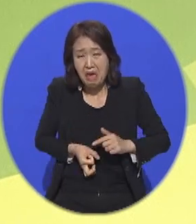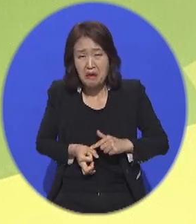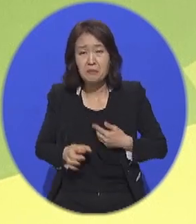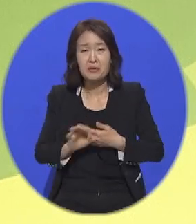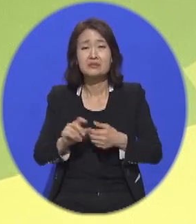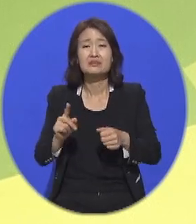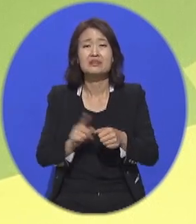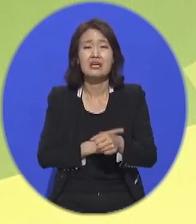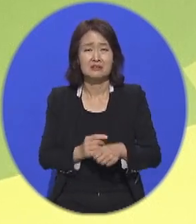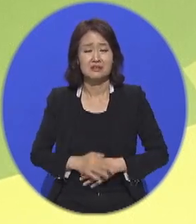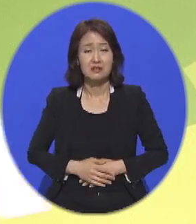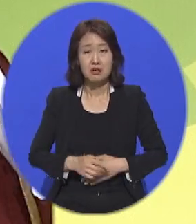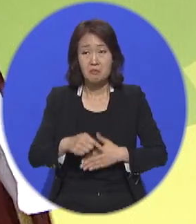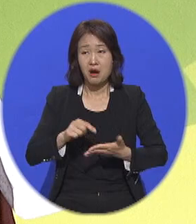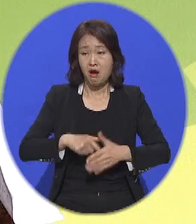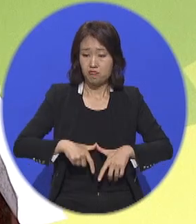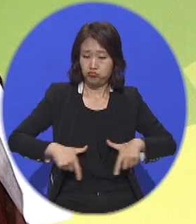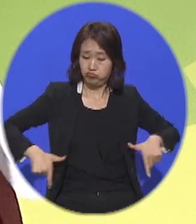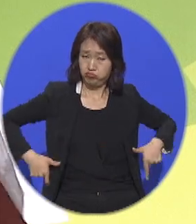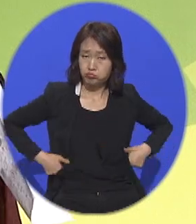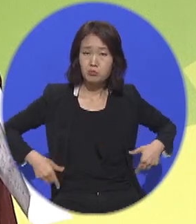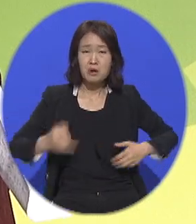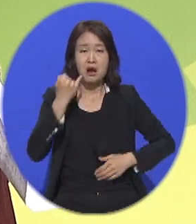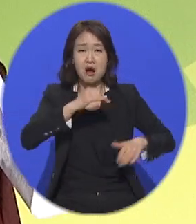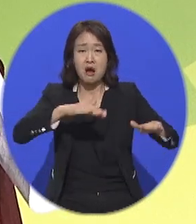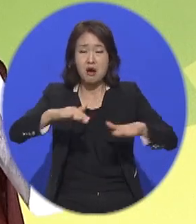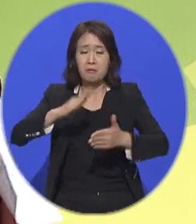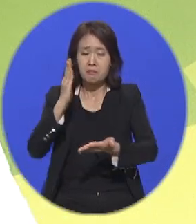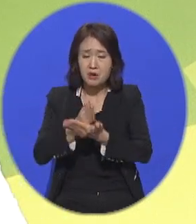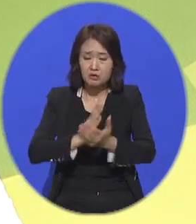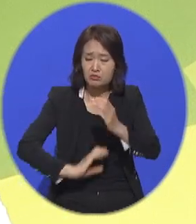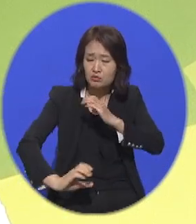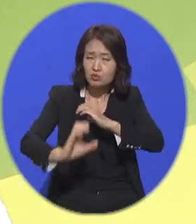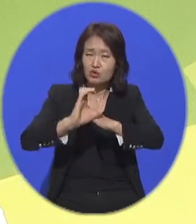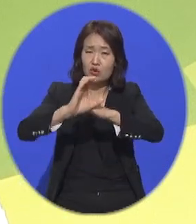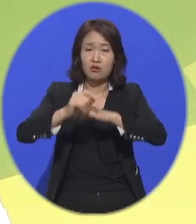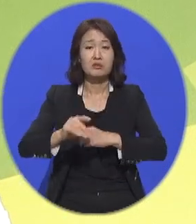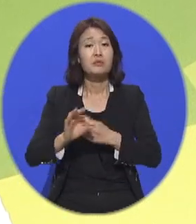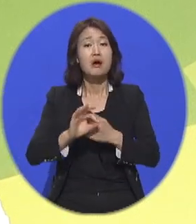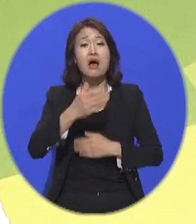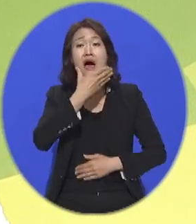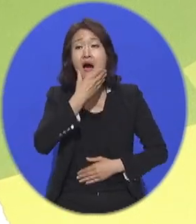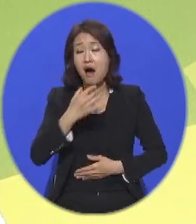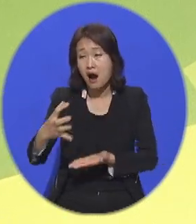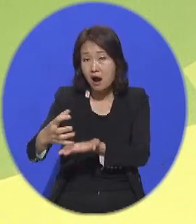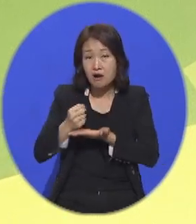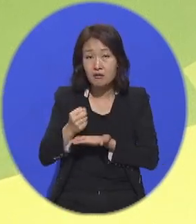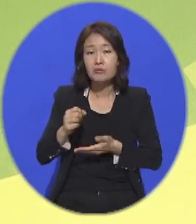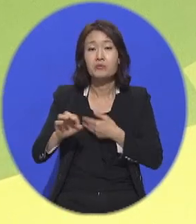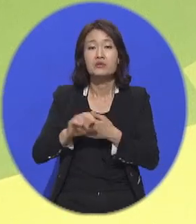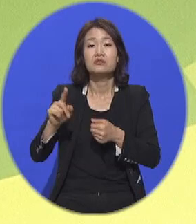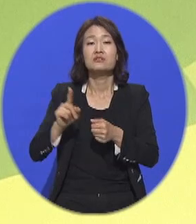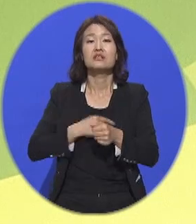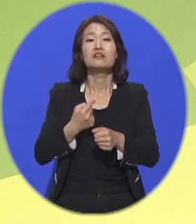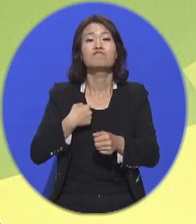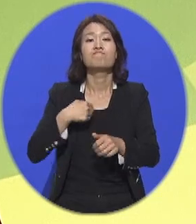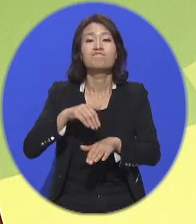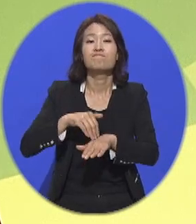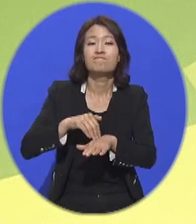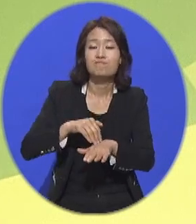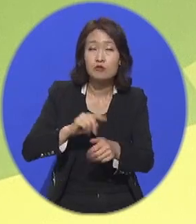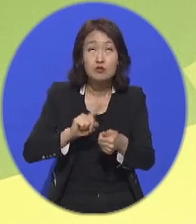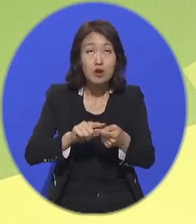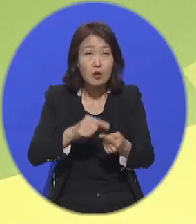좁아요. 마음이 넓으면은 태평양보다 더 넓습니다. 이것이 바로 행복을 얻은 자에게 수행을 지도받아야 되고 그 다음에